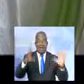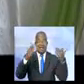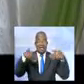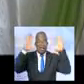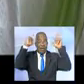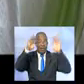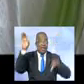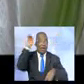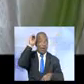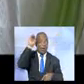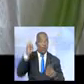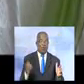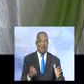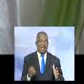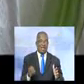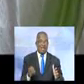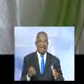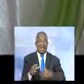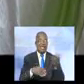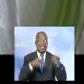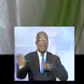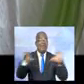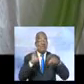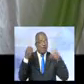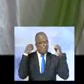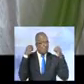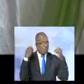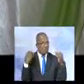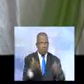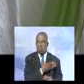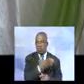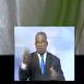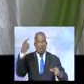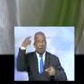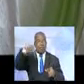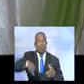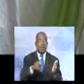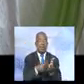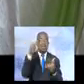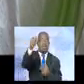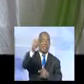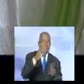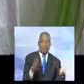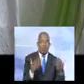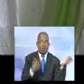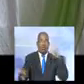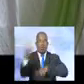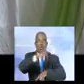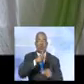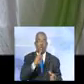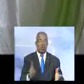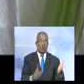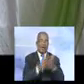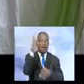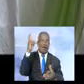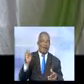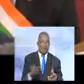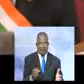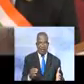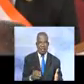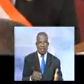chef de l'État n'a ménagé aucun effort pour que ce projet voie le jour, s'investissant